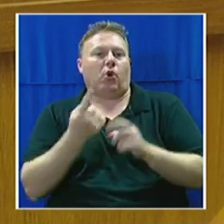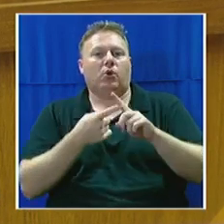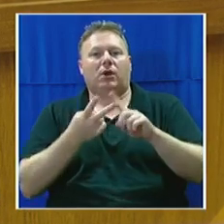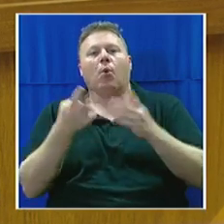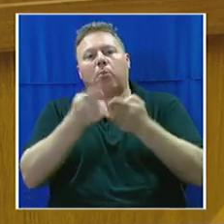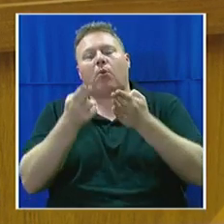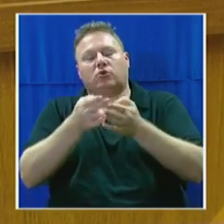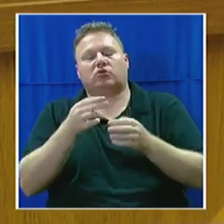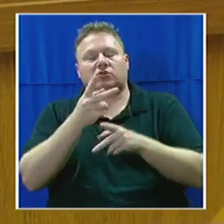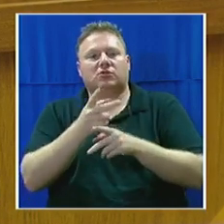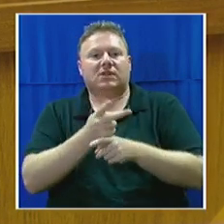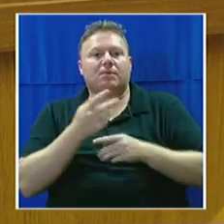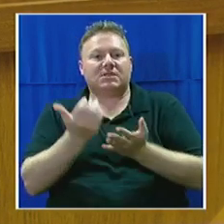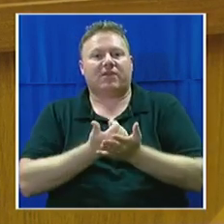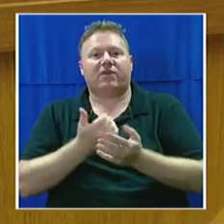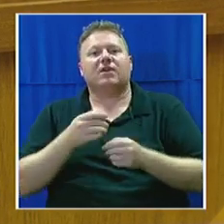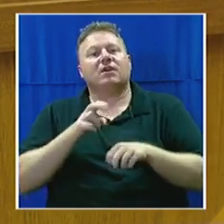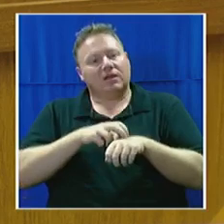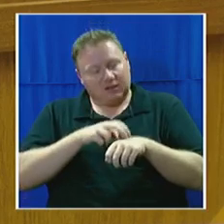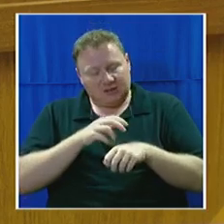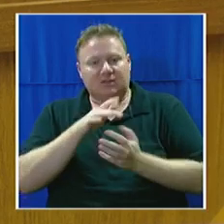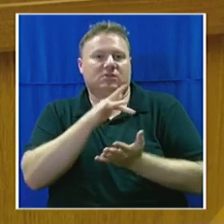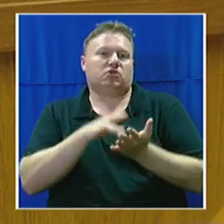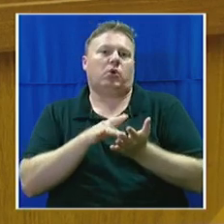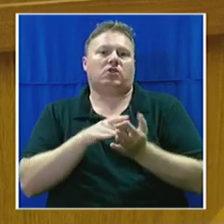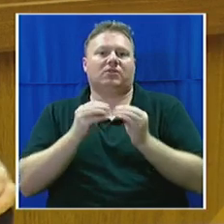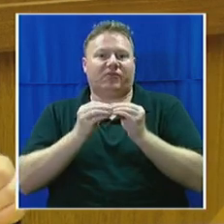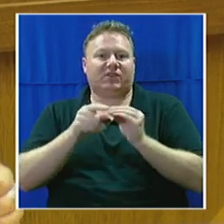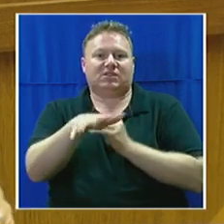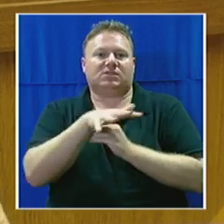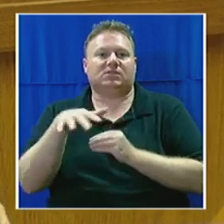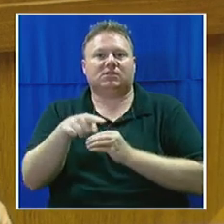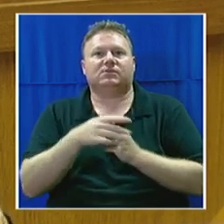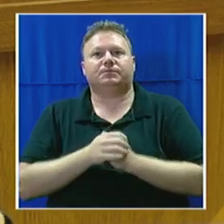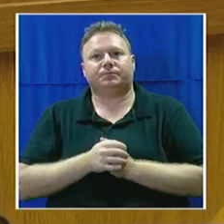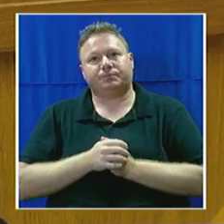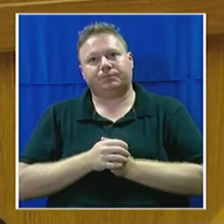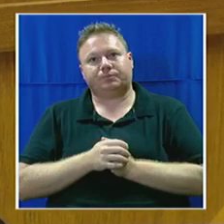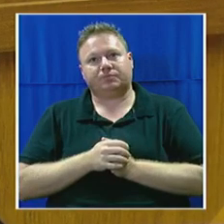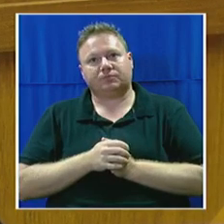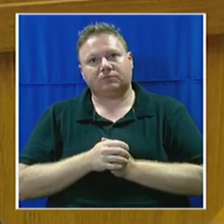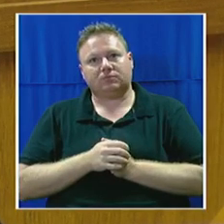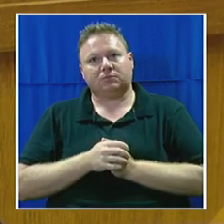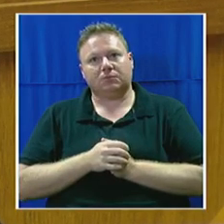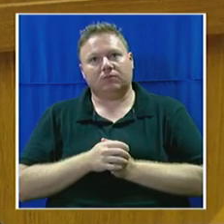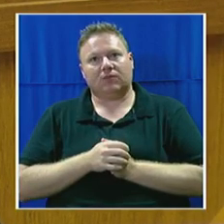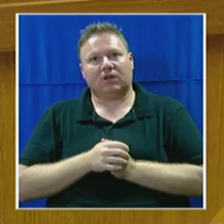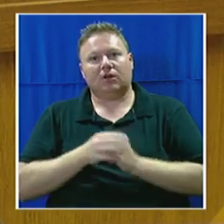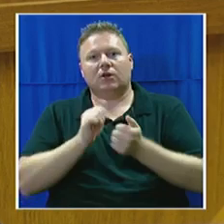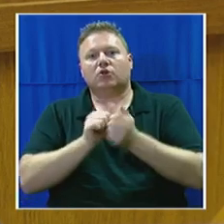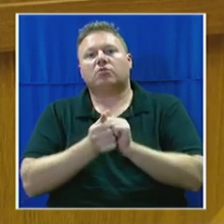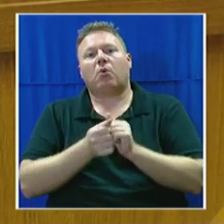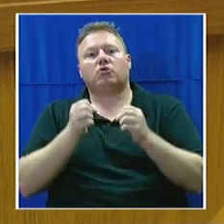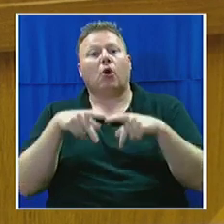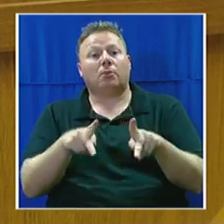hierdie virus maklik, en ons het nou gesien, reeds die land binne gedring het. Talle sportgeleenthede oor die wêreld is al reeds afgestel of